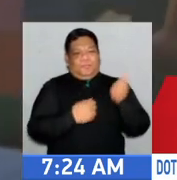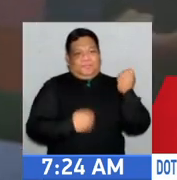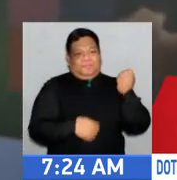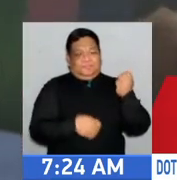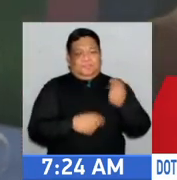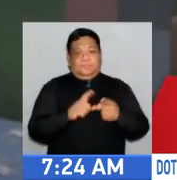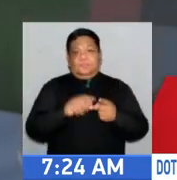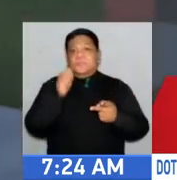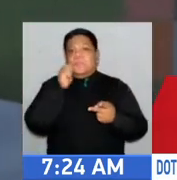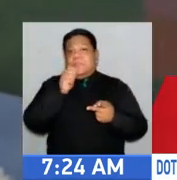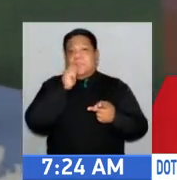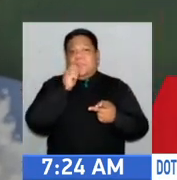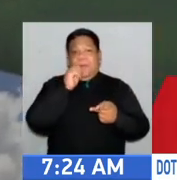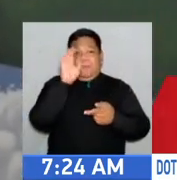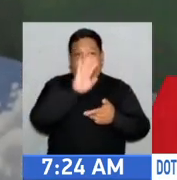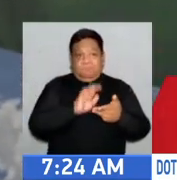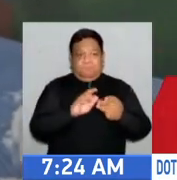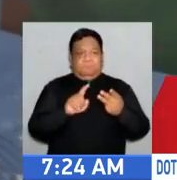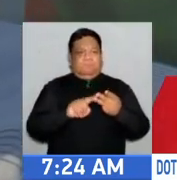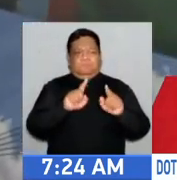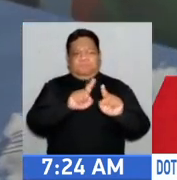at iba pa.